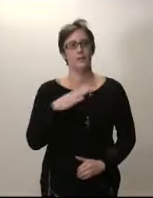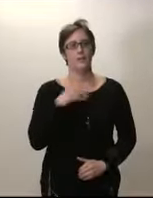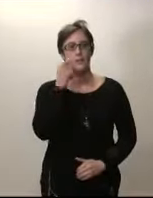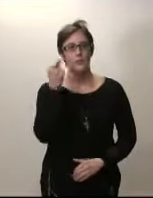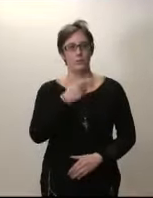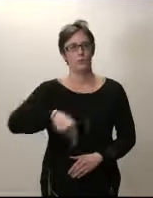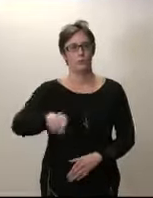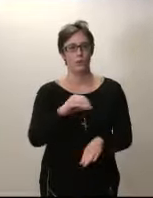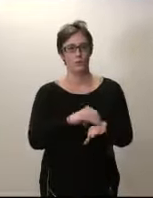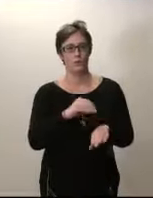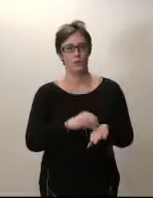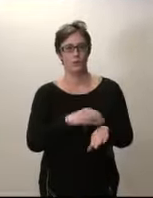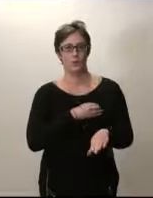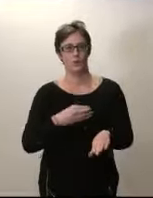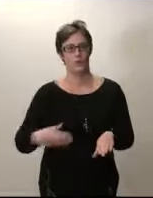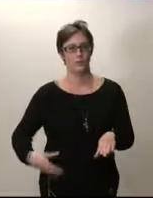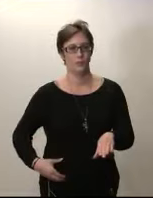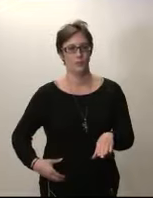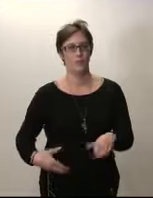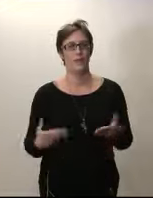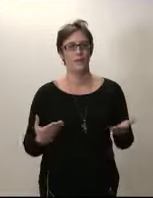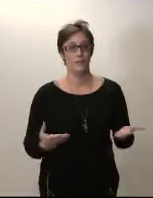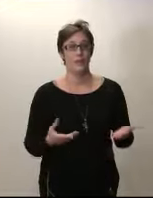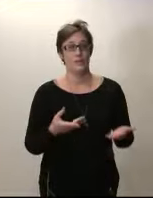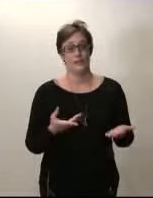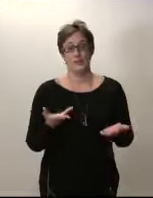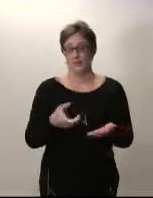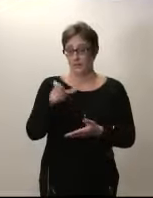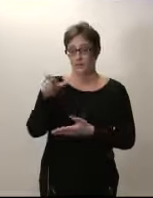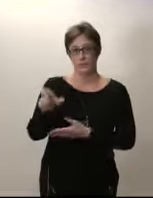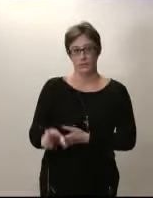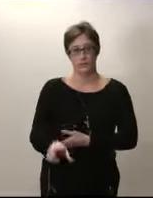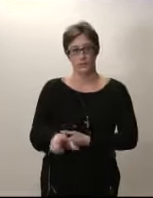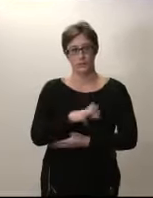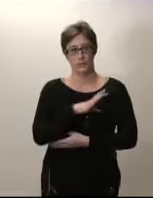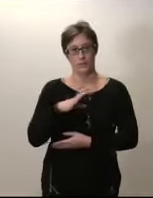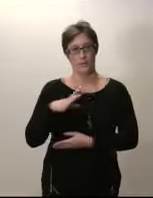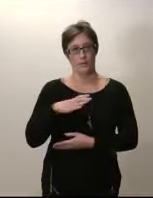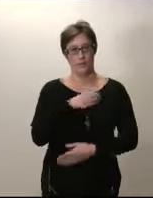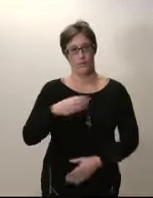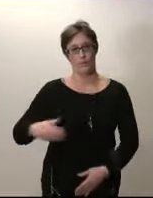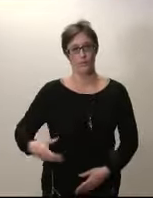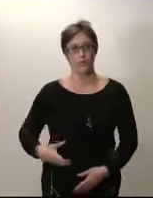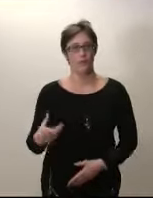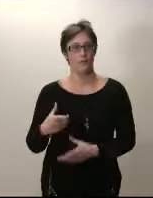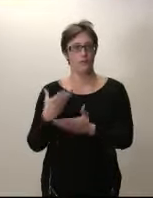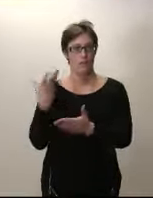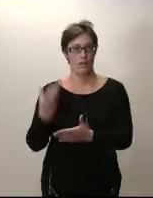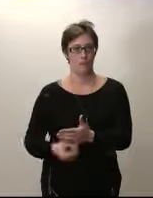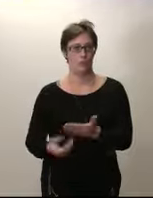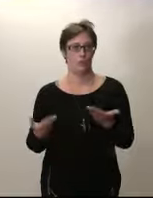municipaux, je vous prie de bien vouloir excuser l'absence de Mme Gromersch, indisponible ce